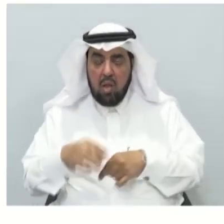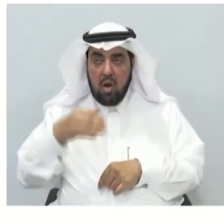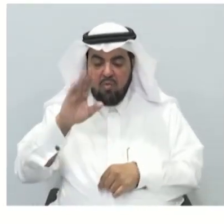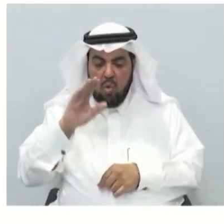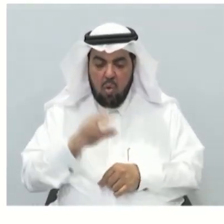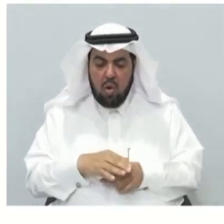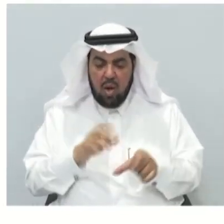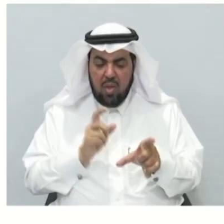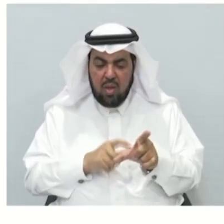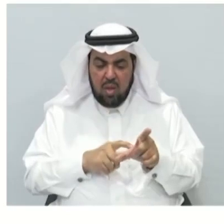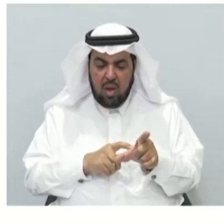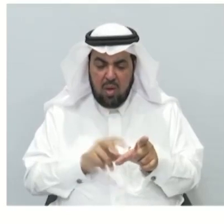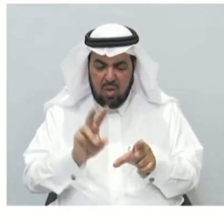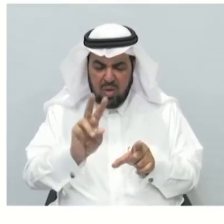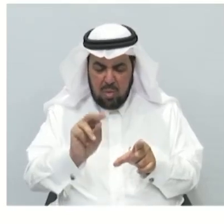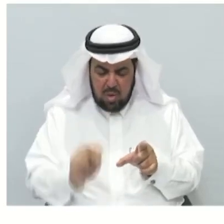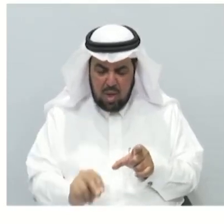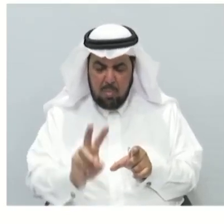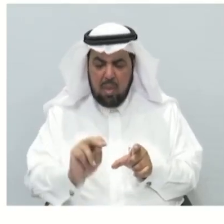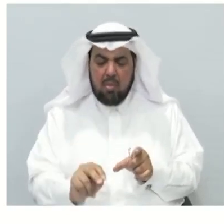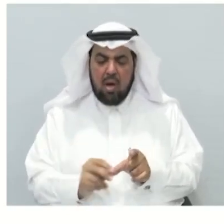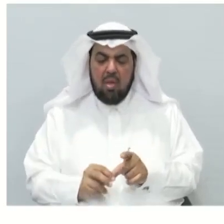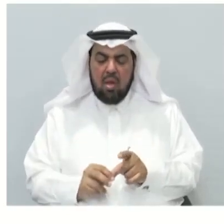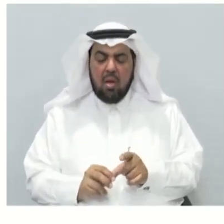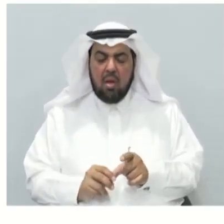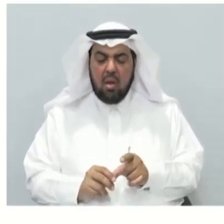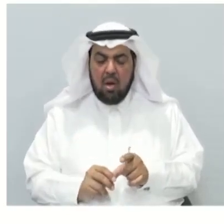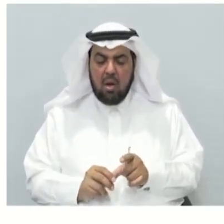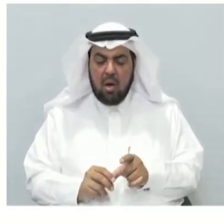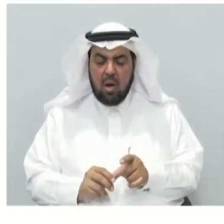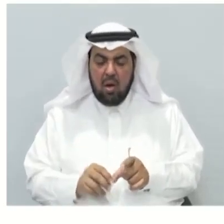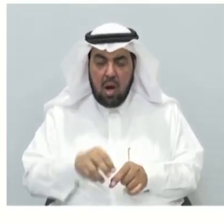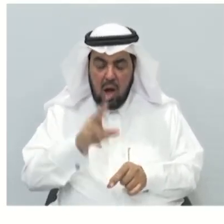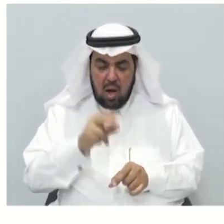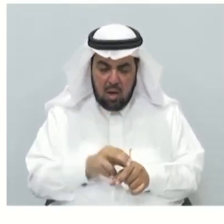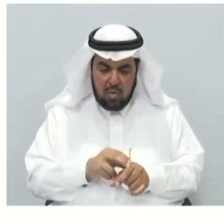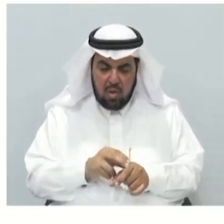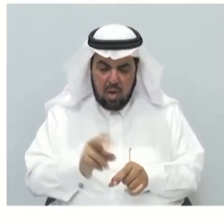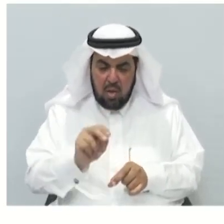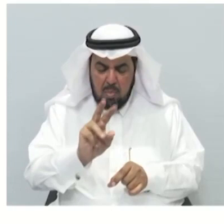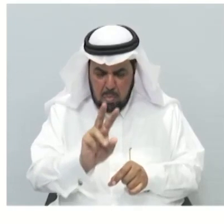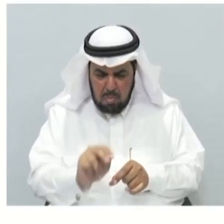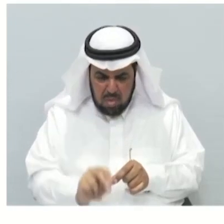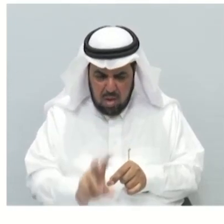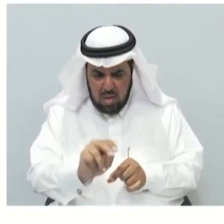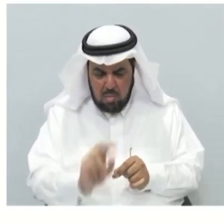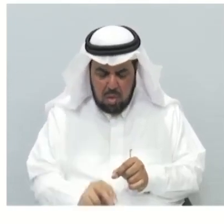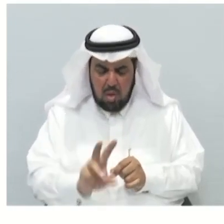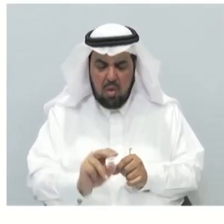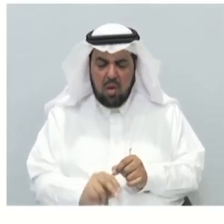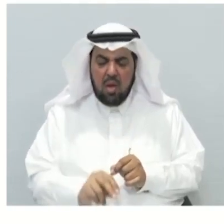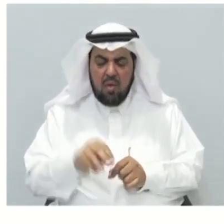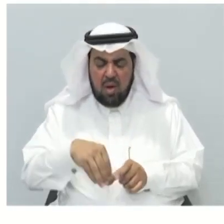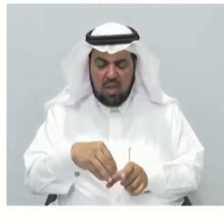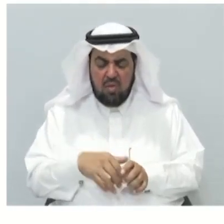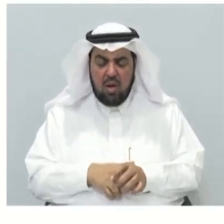هذه الزاويه تطابق هذه الزاويه صح والمثلث الاعلى هذه الزاويه تطابق هذه الزاويه اللي